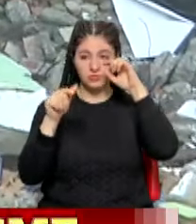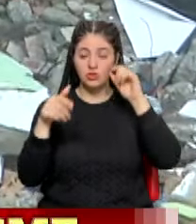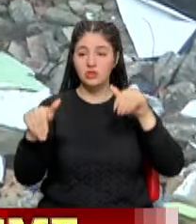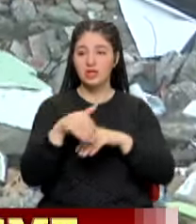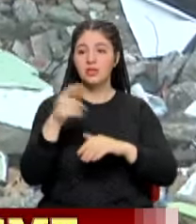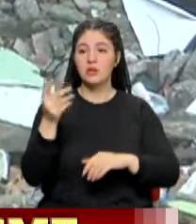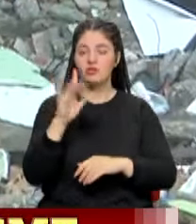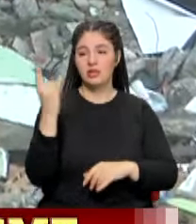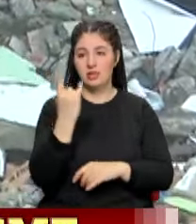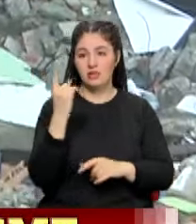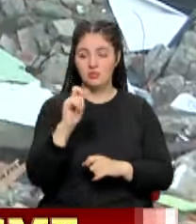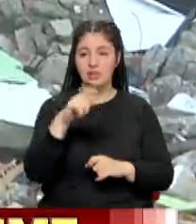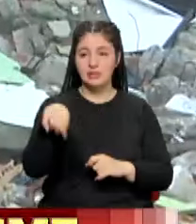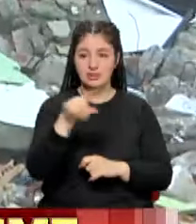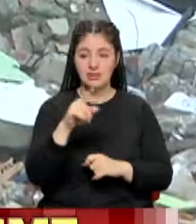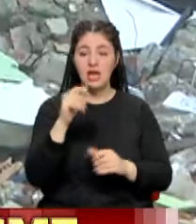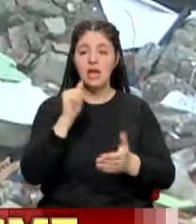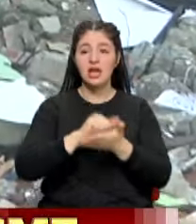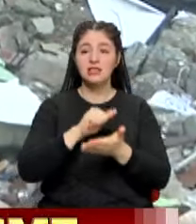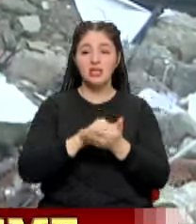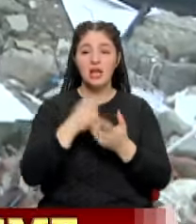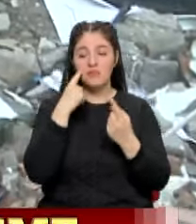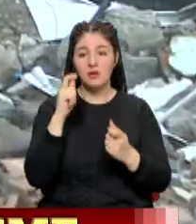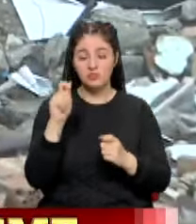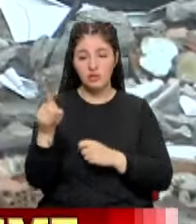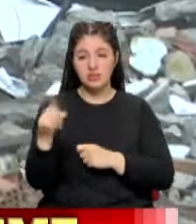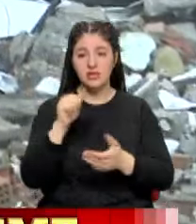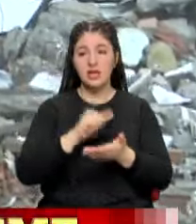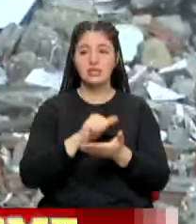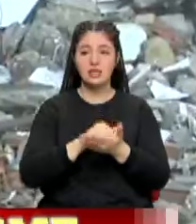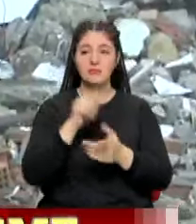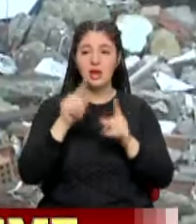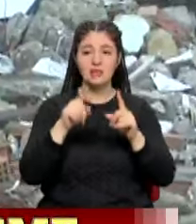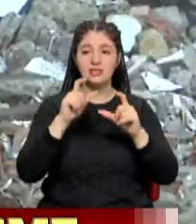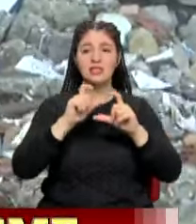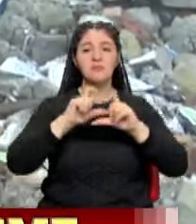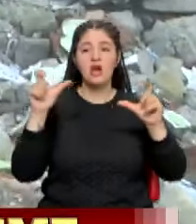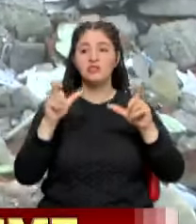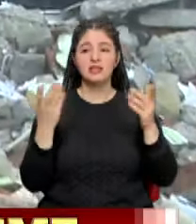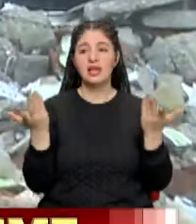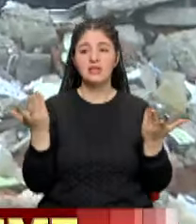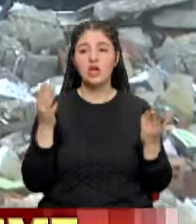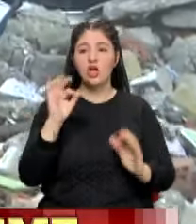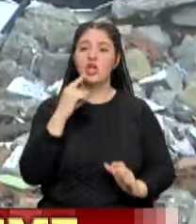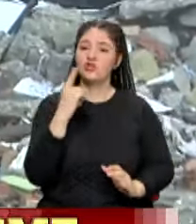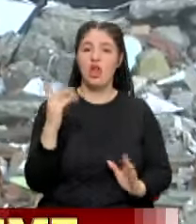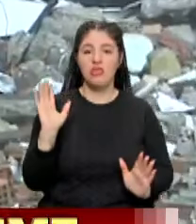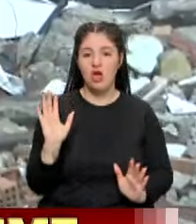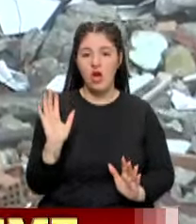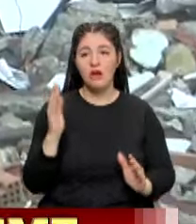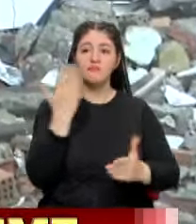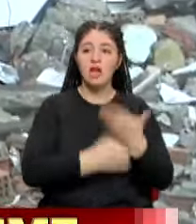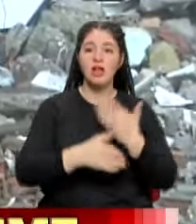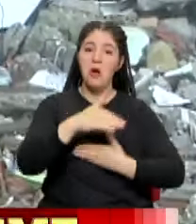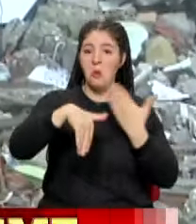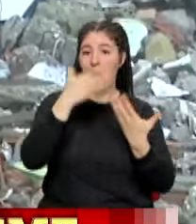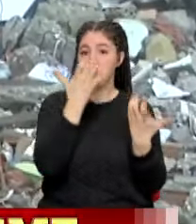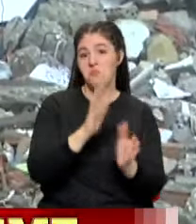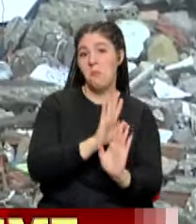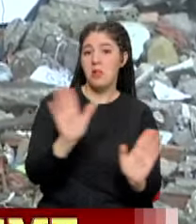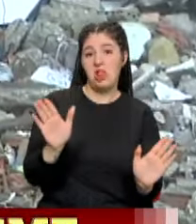birazdan dolaştıracağız sizleri. Gazetelere de bakacağız. Gazetelerin, bazı gazetelerin manşetlerinde şu söyleniyor. Yaralar